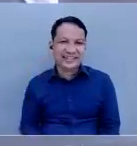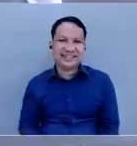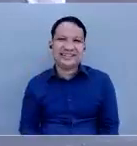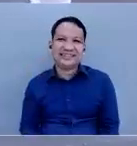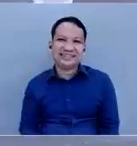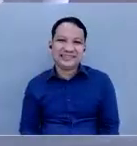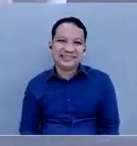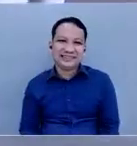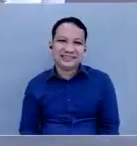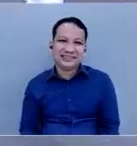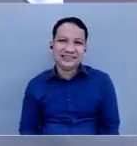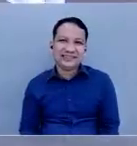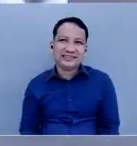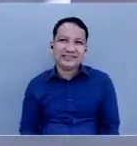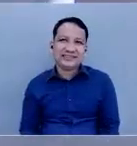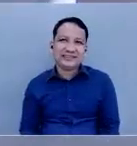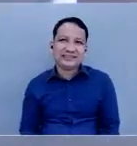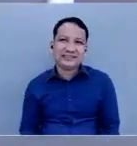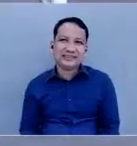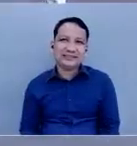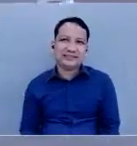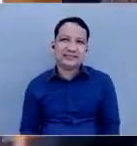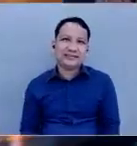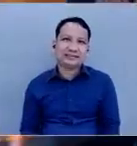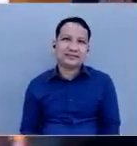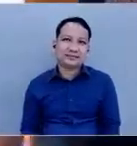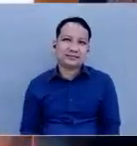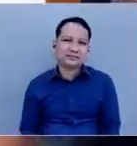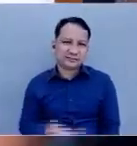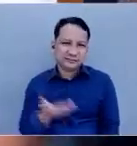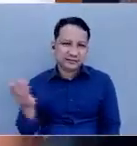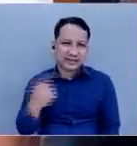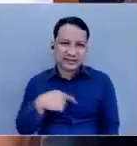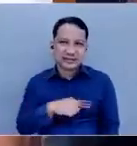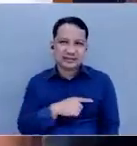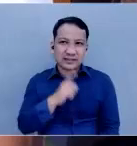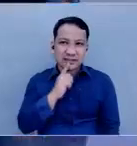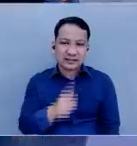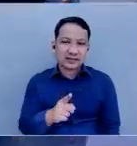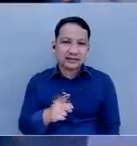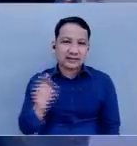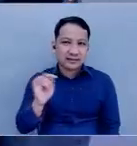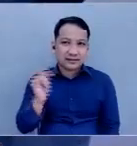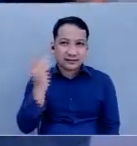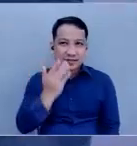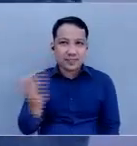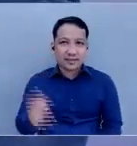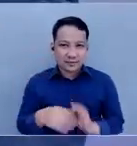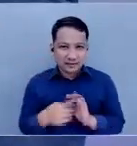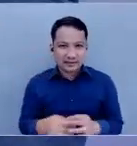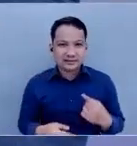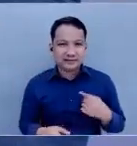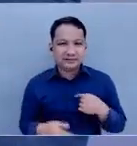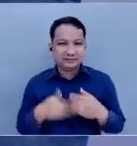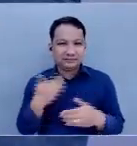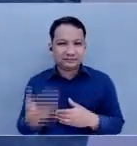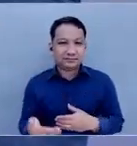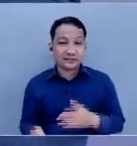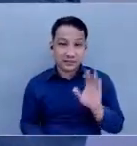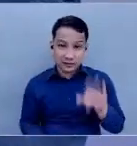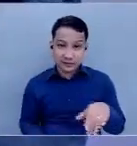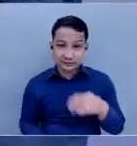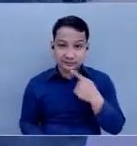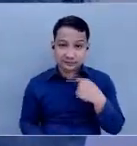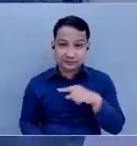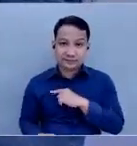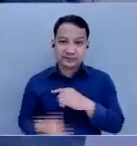Nung bata pa ako. Panahon na, syempre, imbitahan nyo sila sa kung ano yung mga susunod pa na lang makikita sa Yara. What's next? Abangan niyo po kami sa